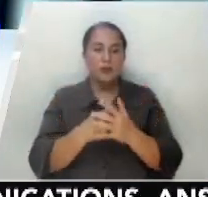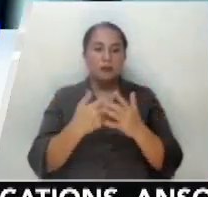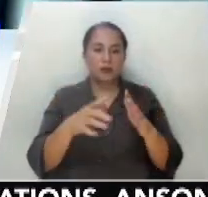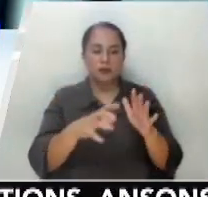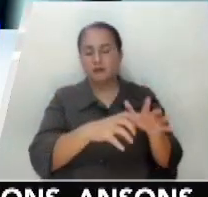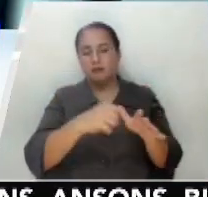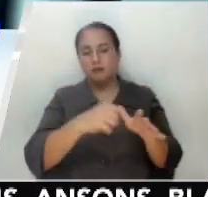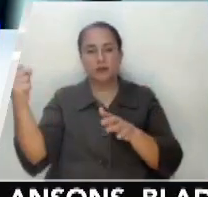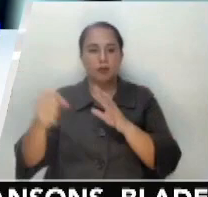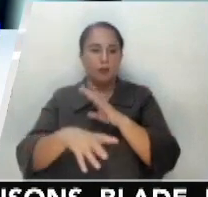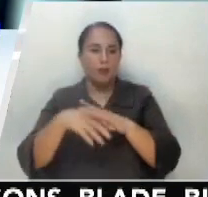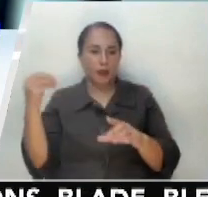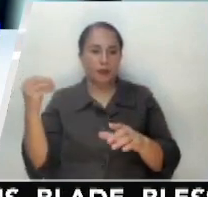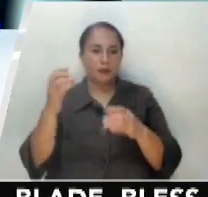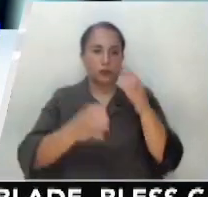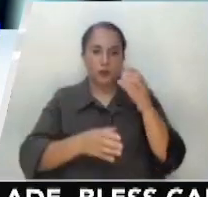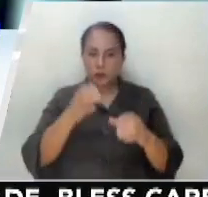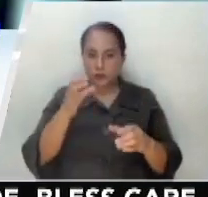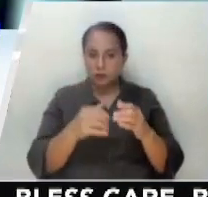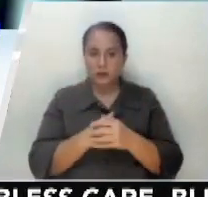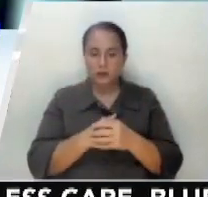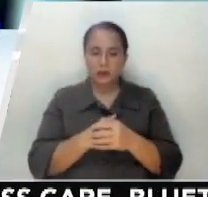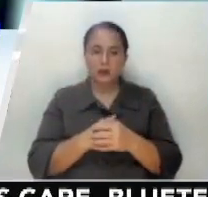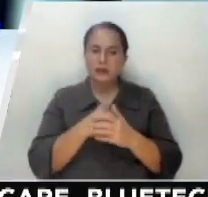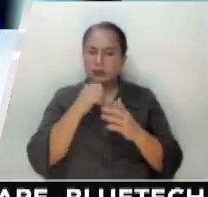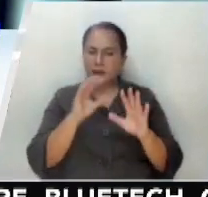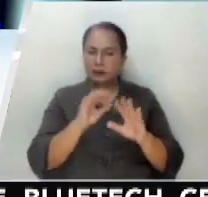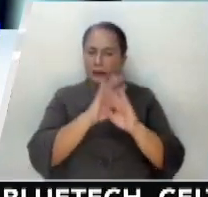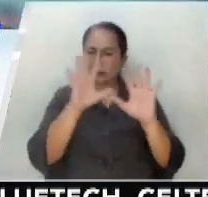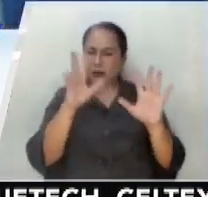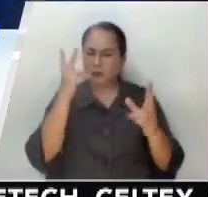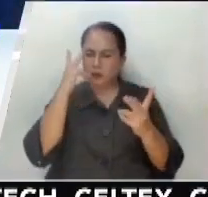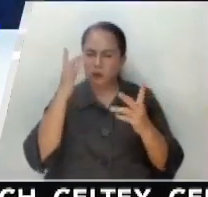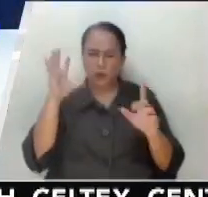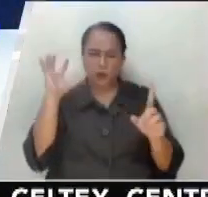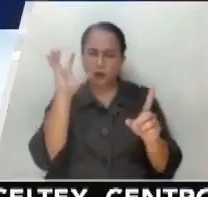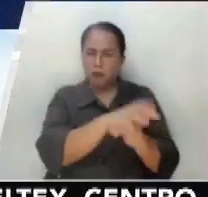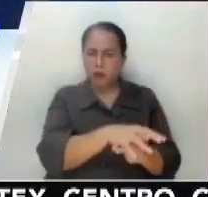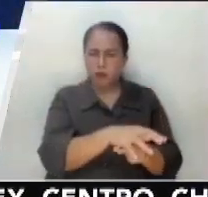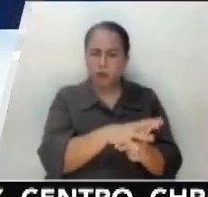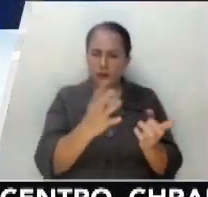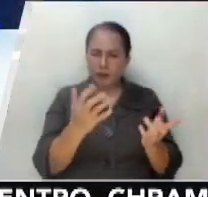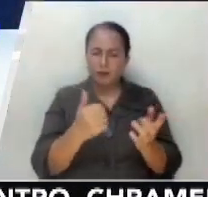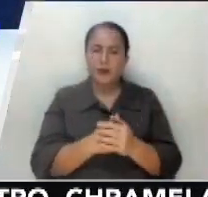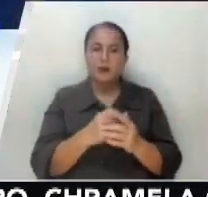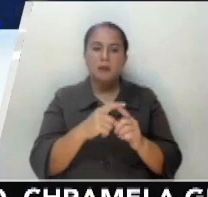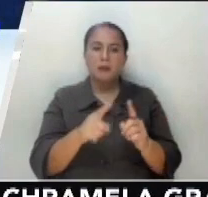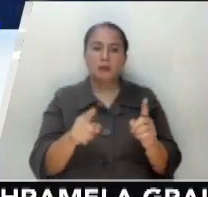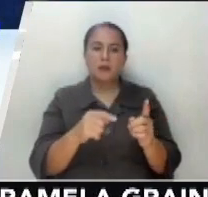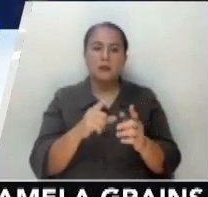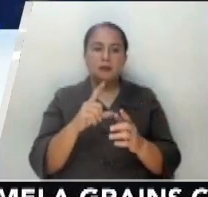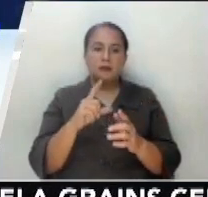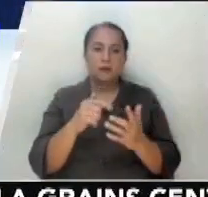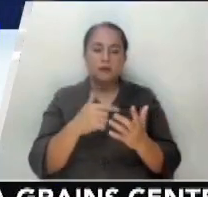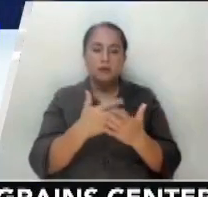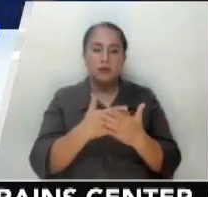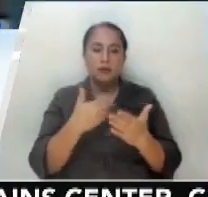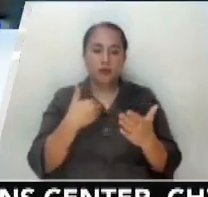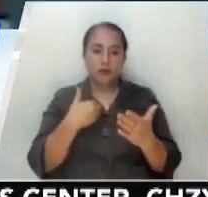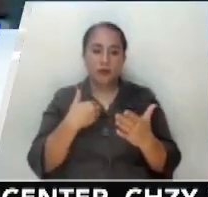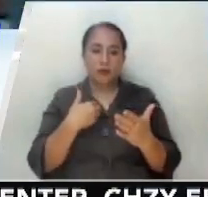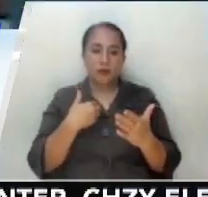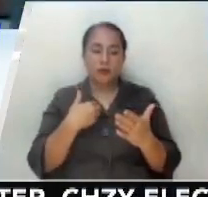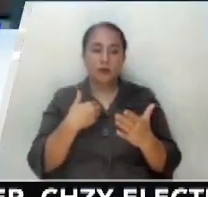kalaunan sa courtroom. Hindi malinaw ang motibo sa pag-atake ng hinatulan. Pero ilang sandali bago niyan ay hiniling niya sa